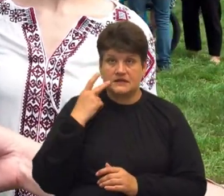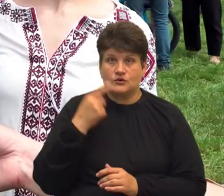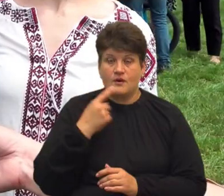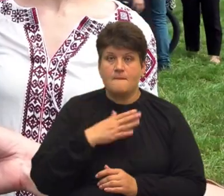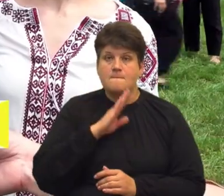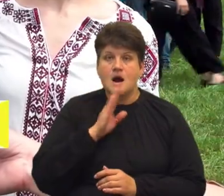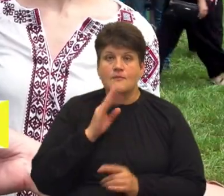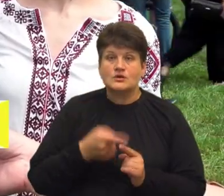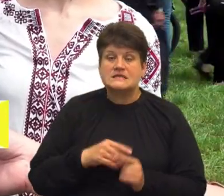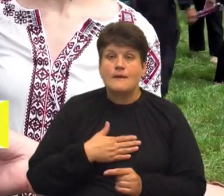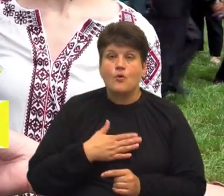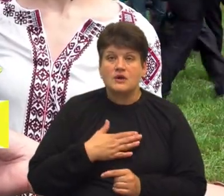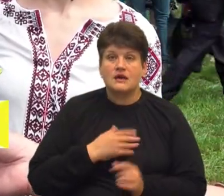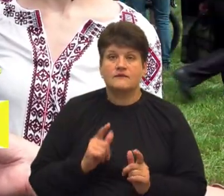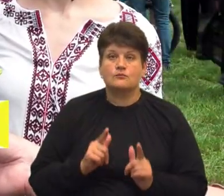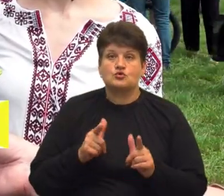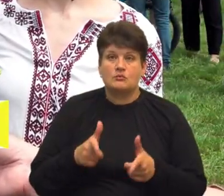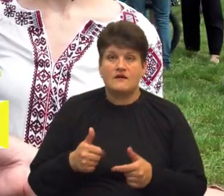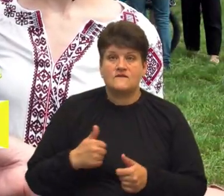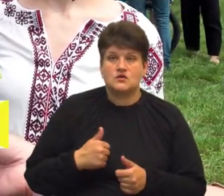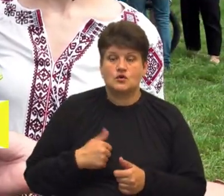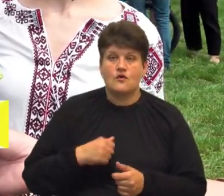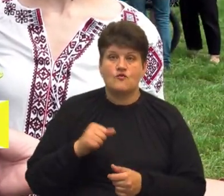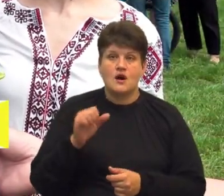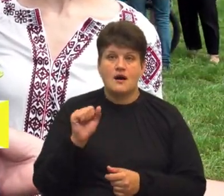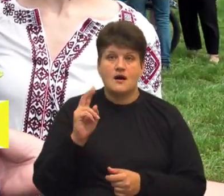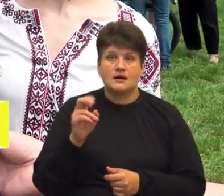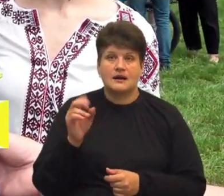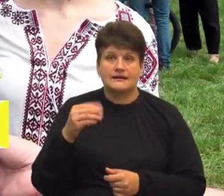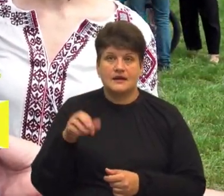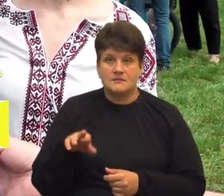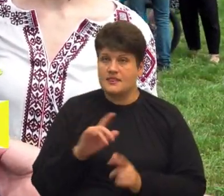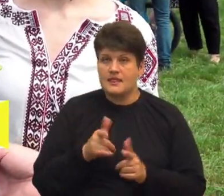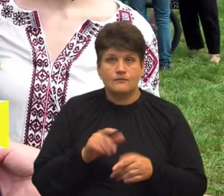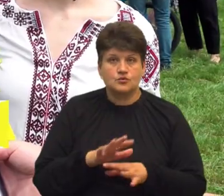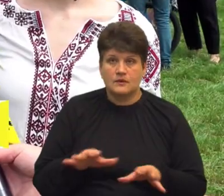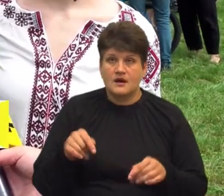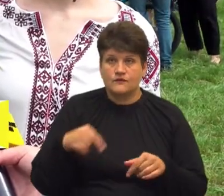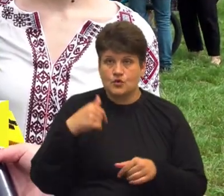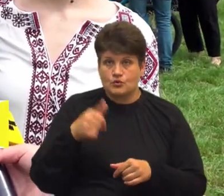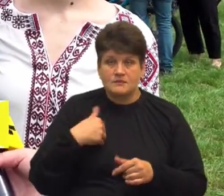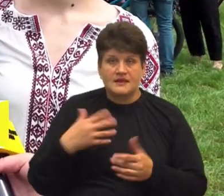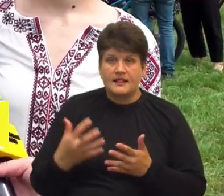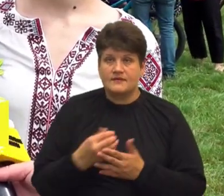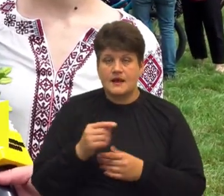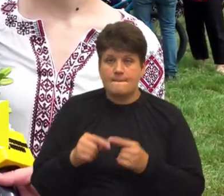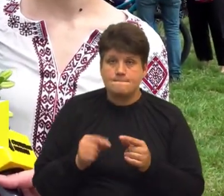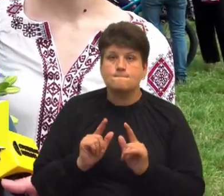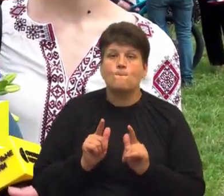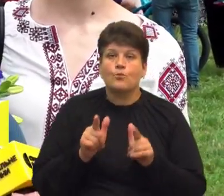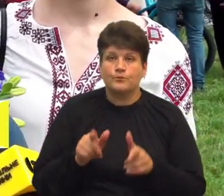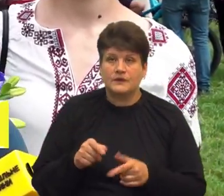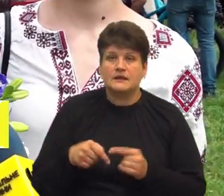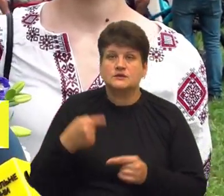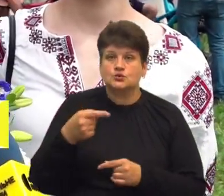поступав військову Академію але так не склалося він не поступив але сказав що цього року мені не вдалося я поступлю на наступний рік